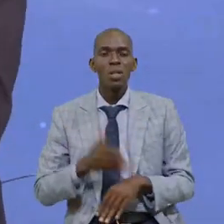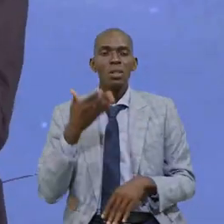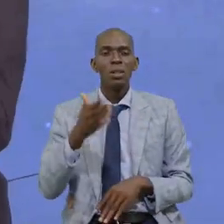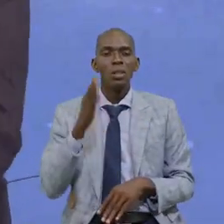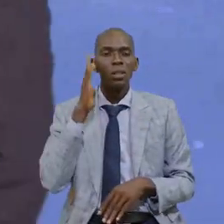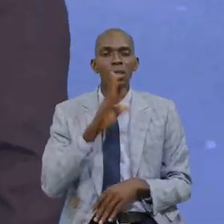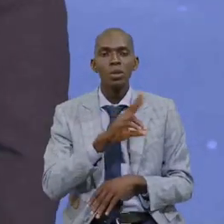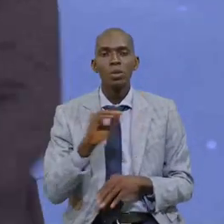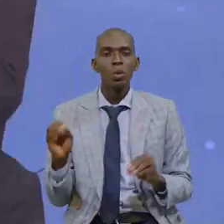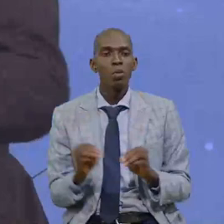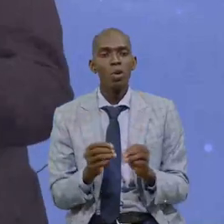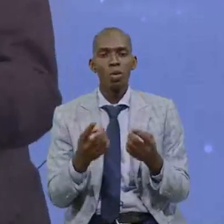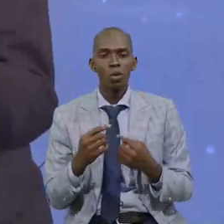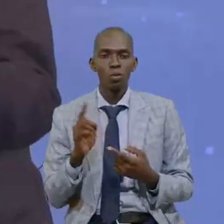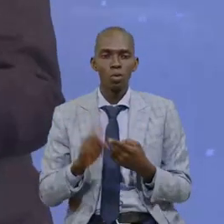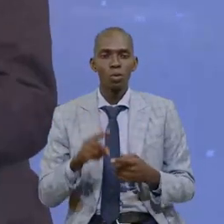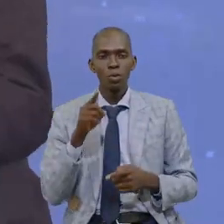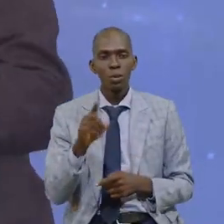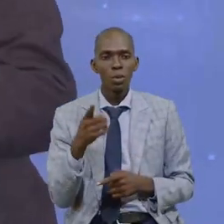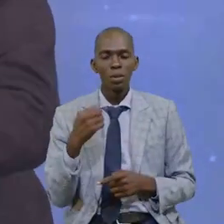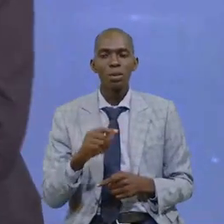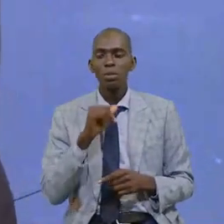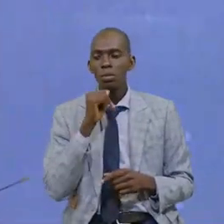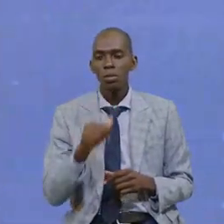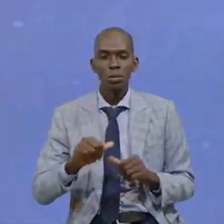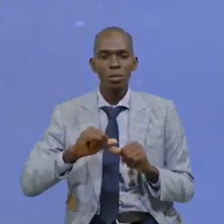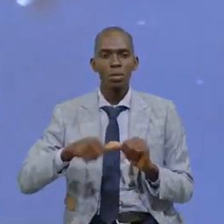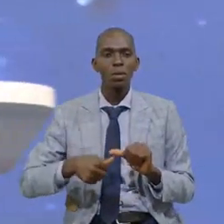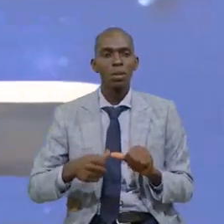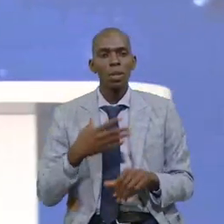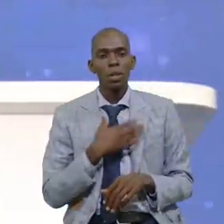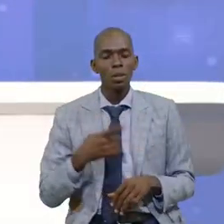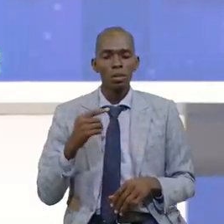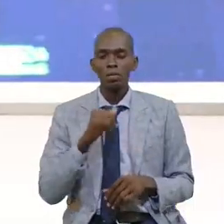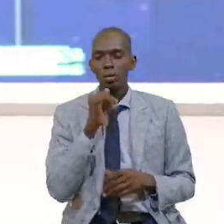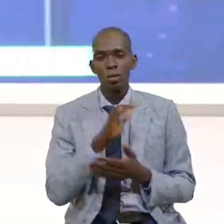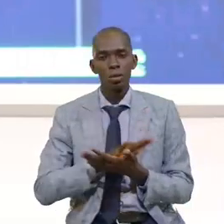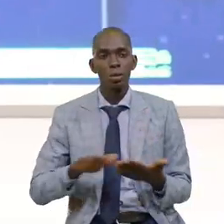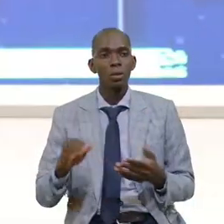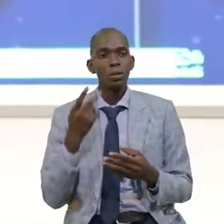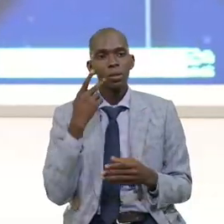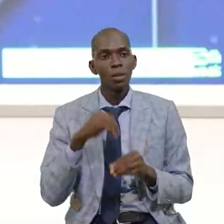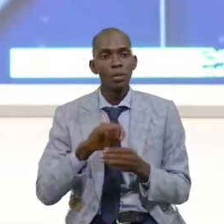chez toi ni incirconcis ni impur.